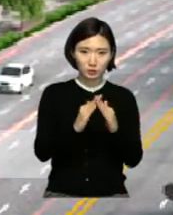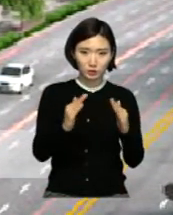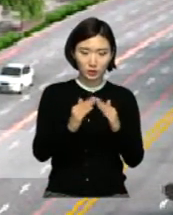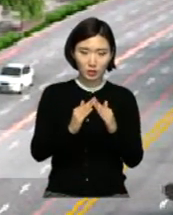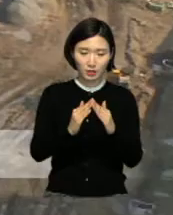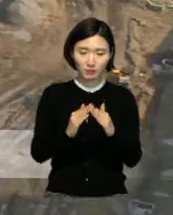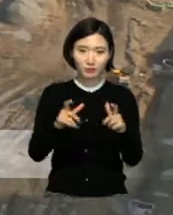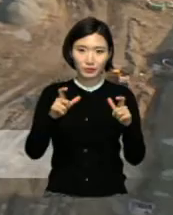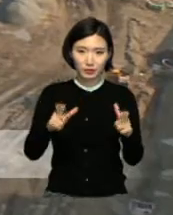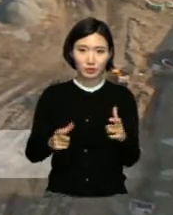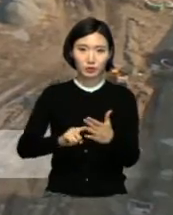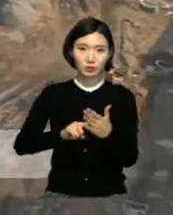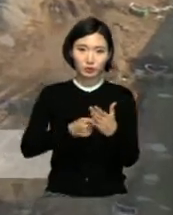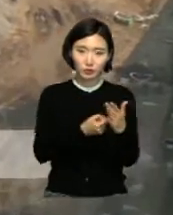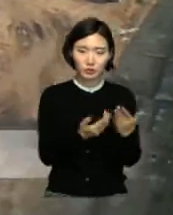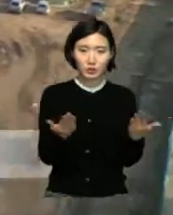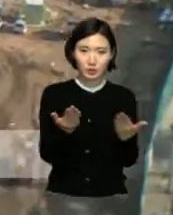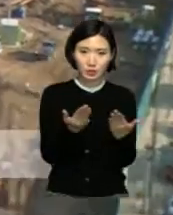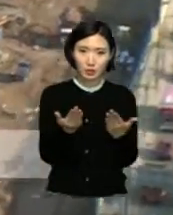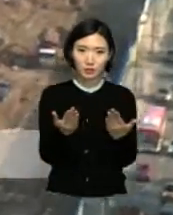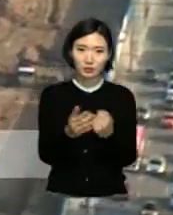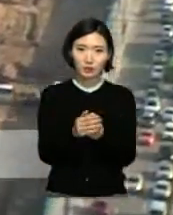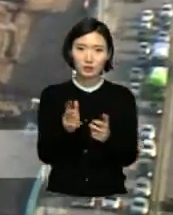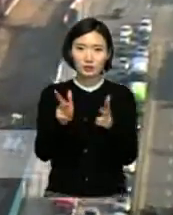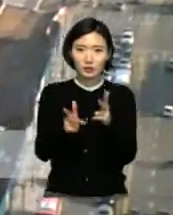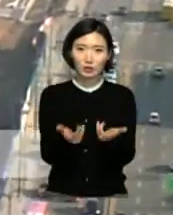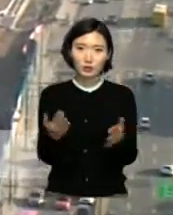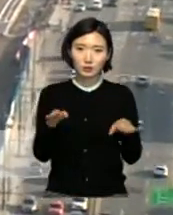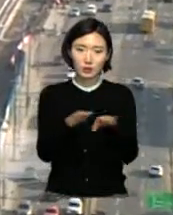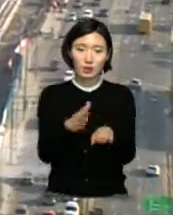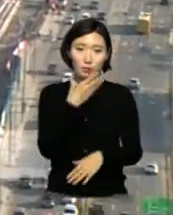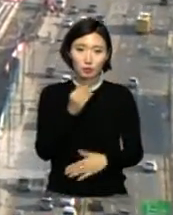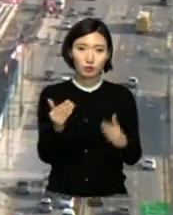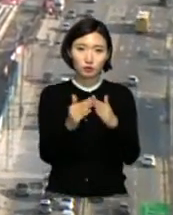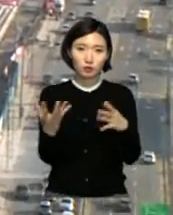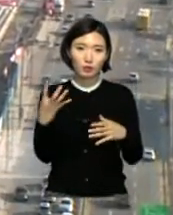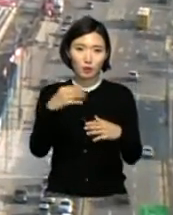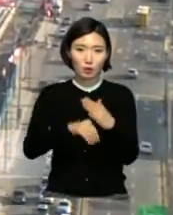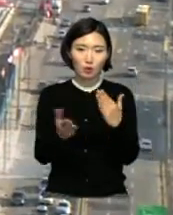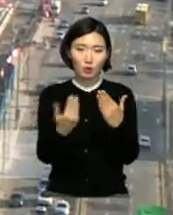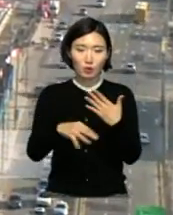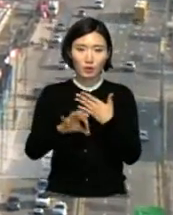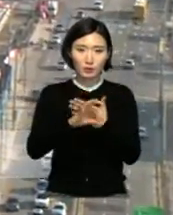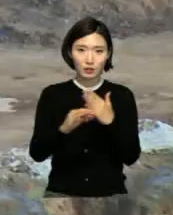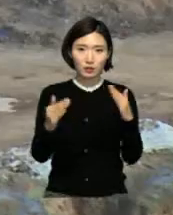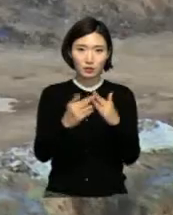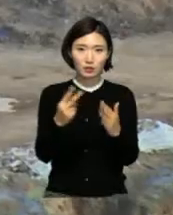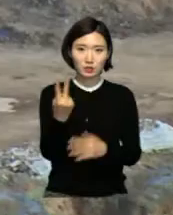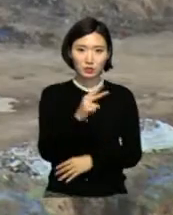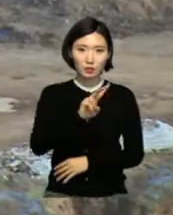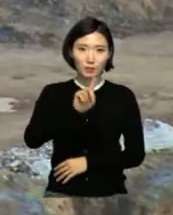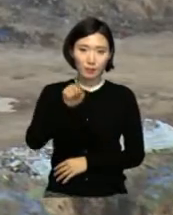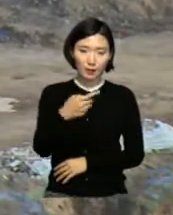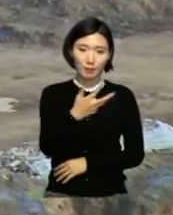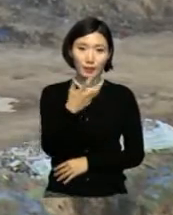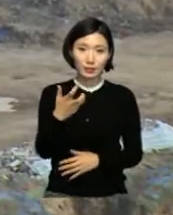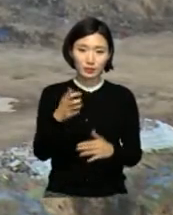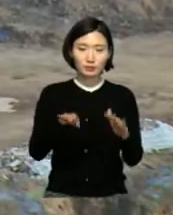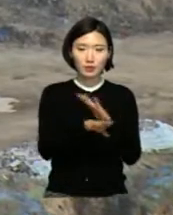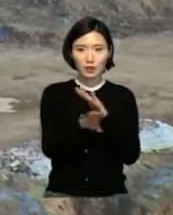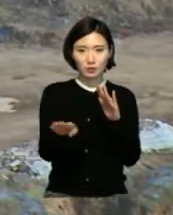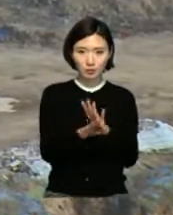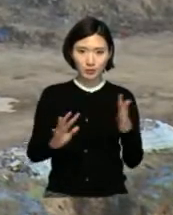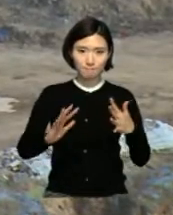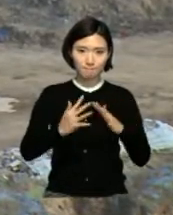추진합니다 업무와 상업 시설 행복주택을 포함한 공공 임대주택 2180 가구가 건설